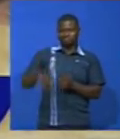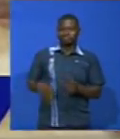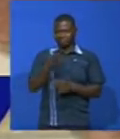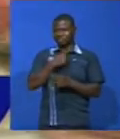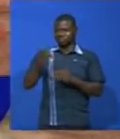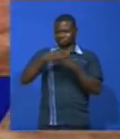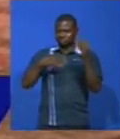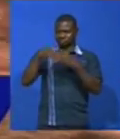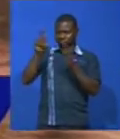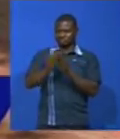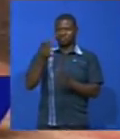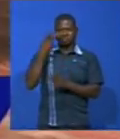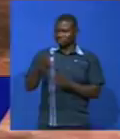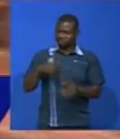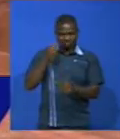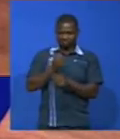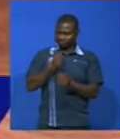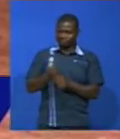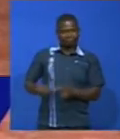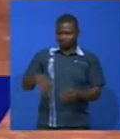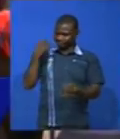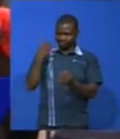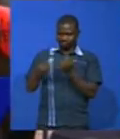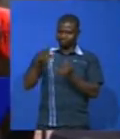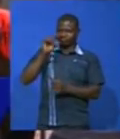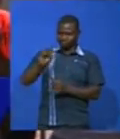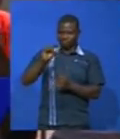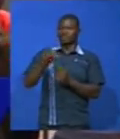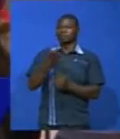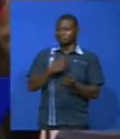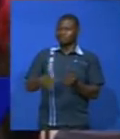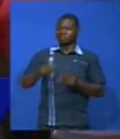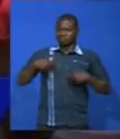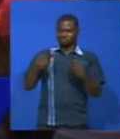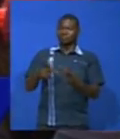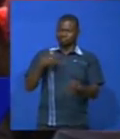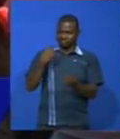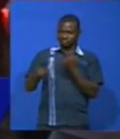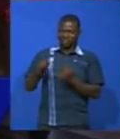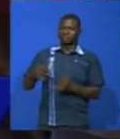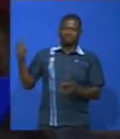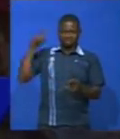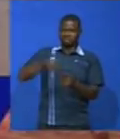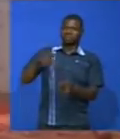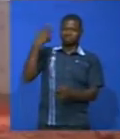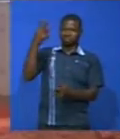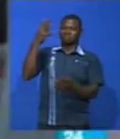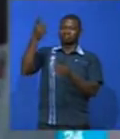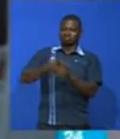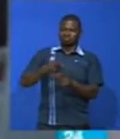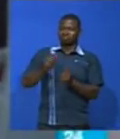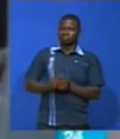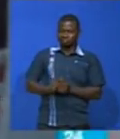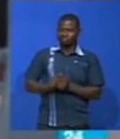que le plus dur des travaux vient d'être franchi par l'entreprise, qui promet d'achever le pont d'ici à 4 mois. Martin